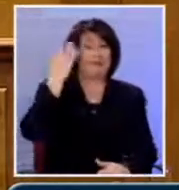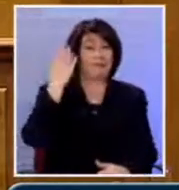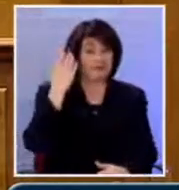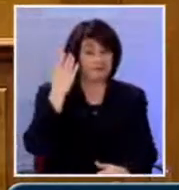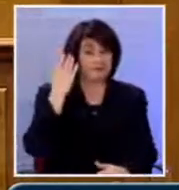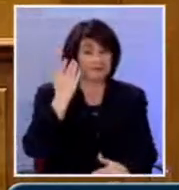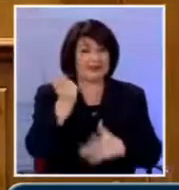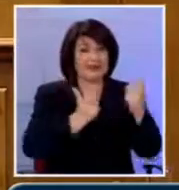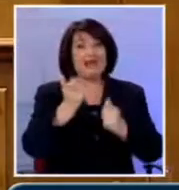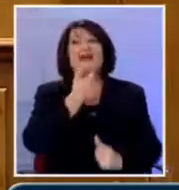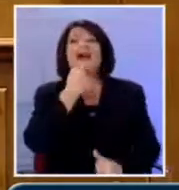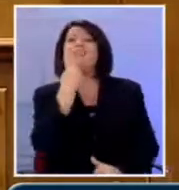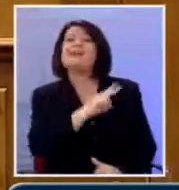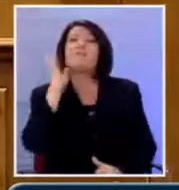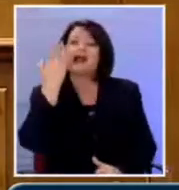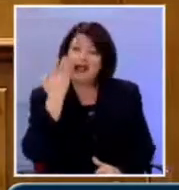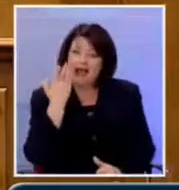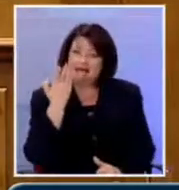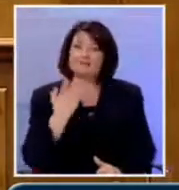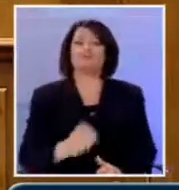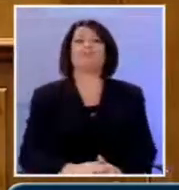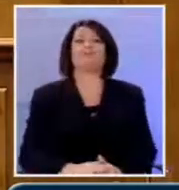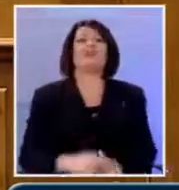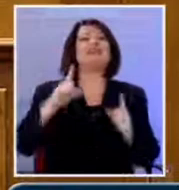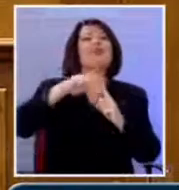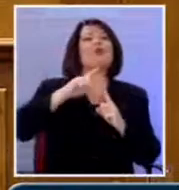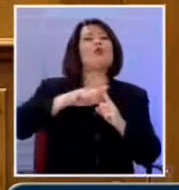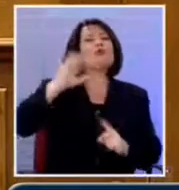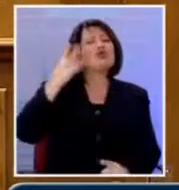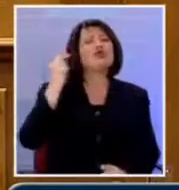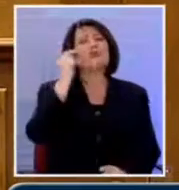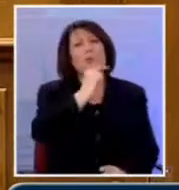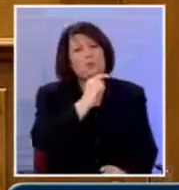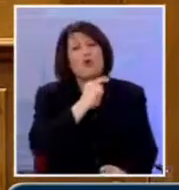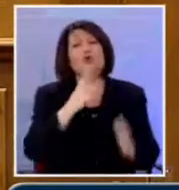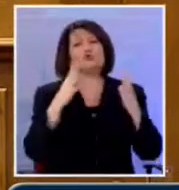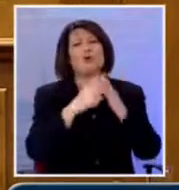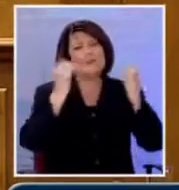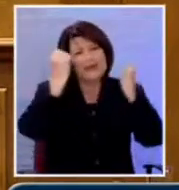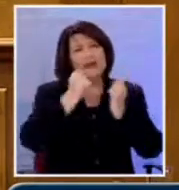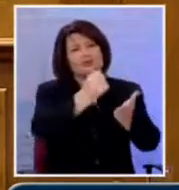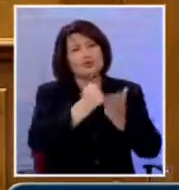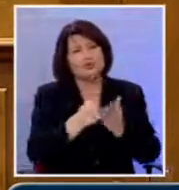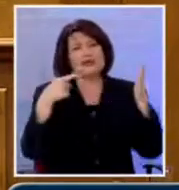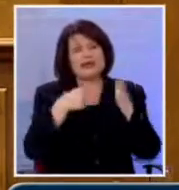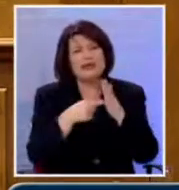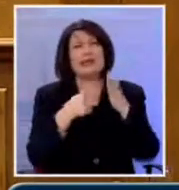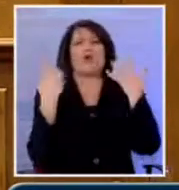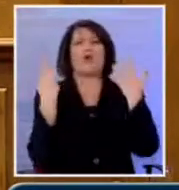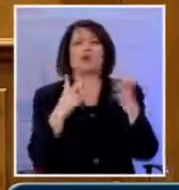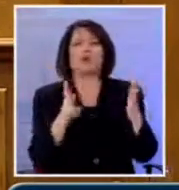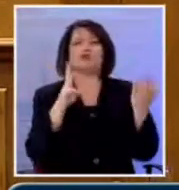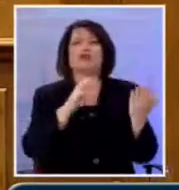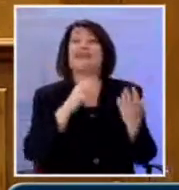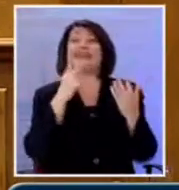1824, τα δάνεια της Αγγλίας, από τα δάνεια του Τρικούπη, από τις πολεμικές αποζημίωσεις του 1897. Το 1898